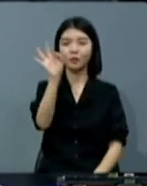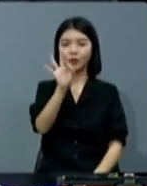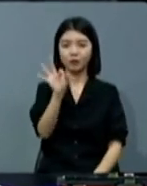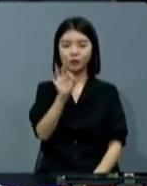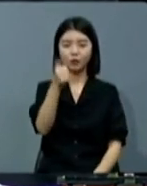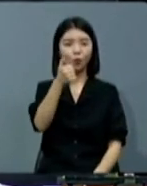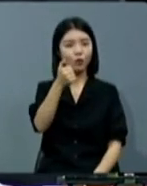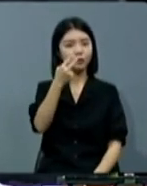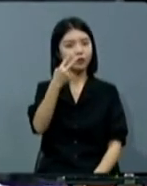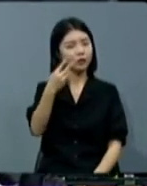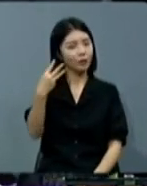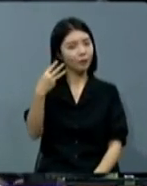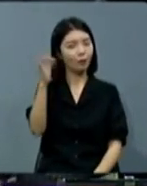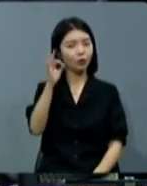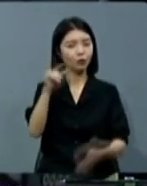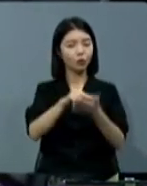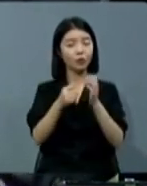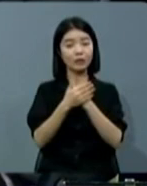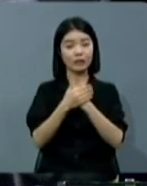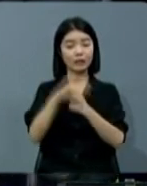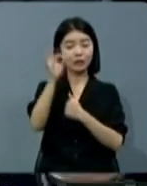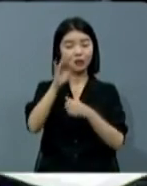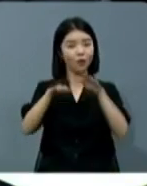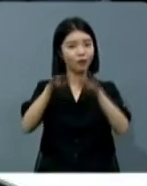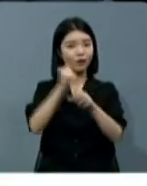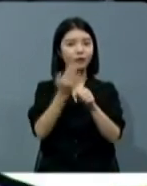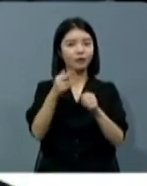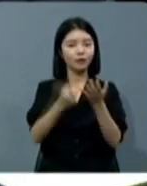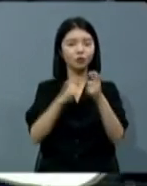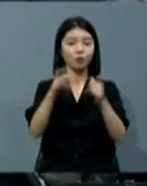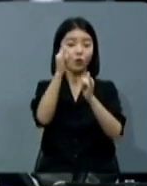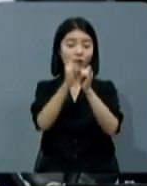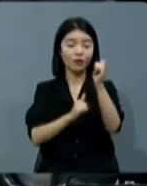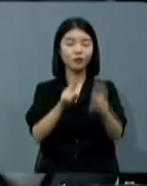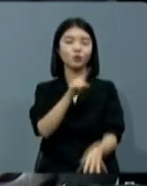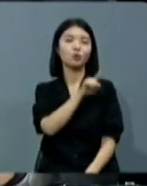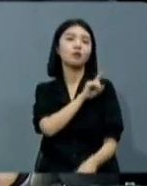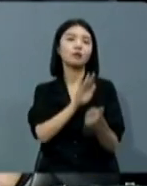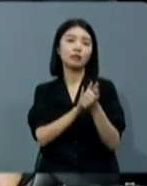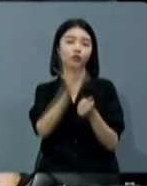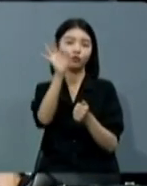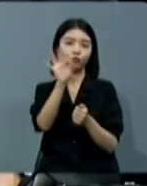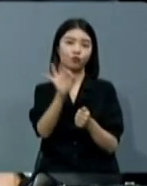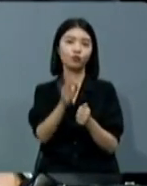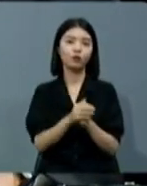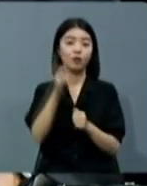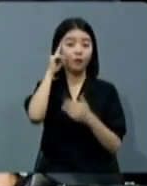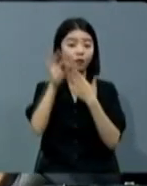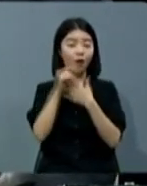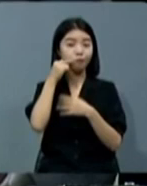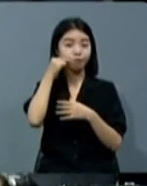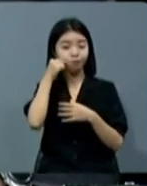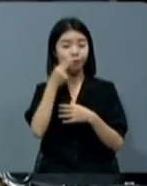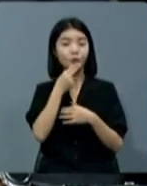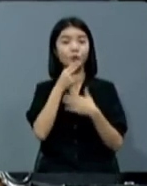42%에서 50한 2, 3% 사이의 지지율을 왔다 갔다 하는데 네. 제주도 역사상 최고의 지지율입니다. 네. 만약에 인기가 없었으면